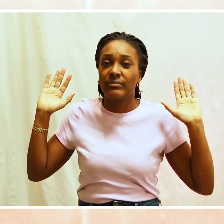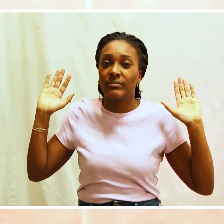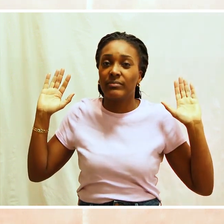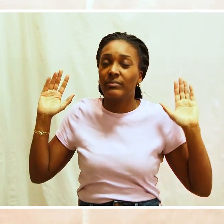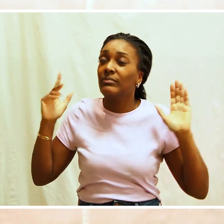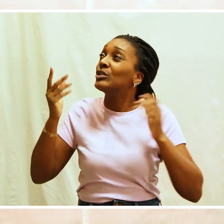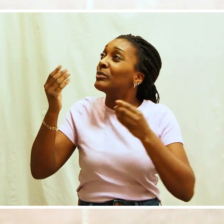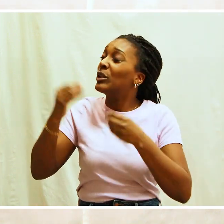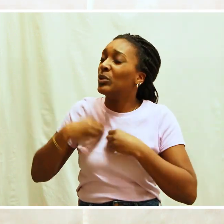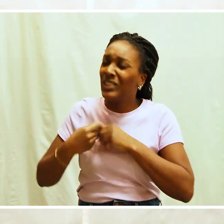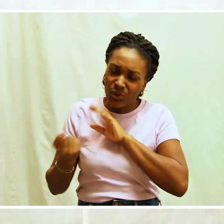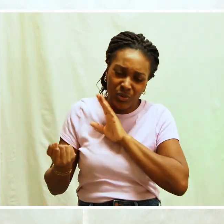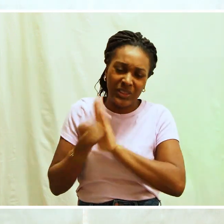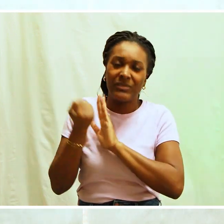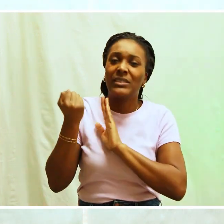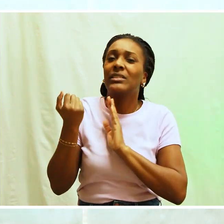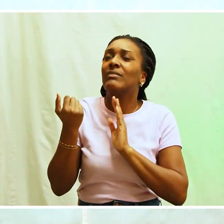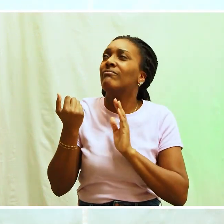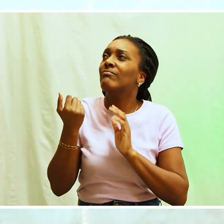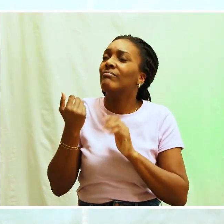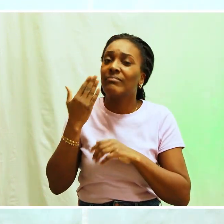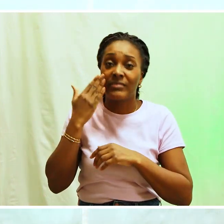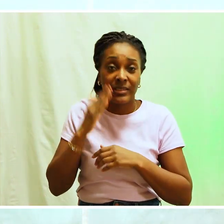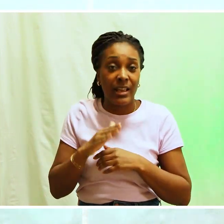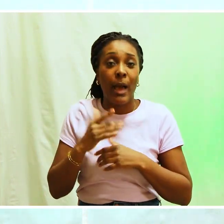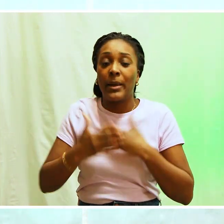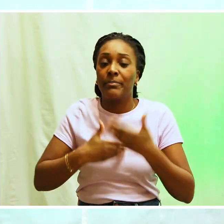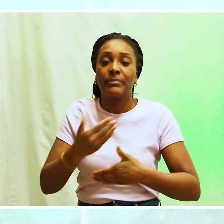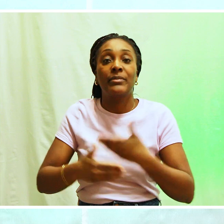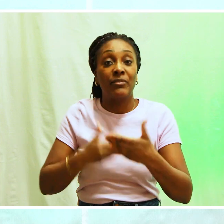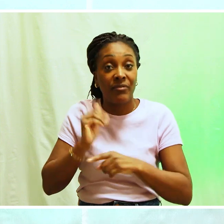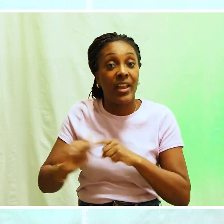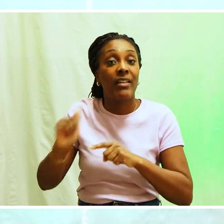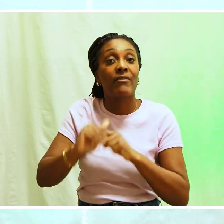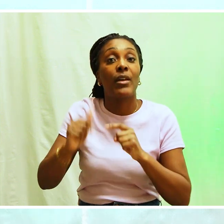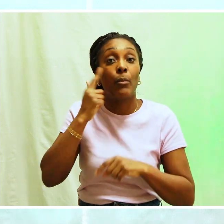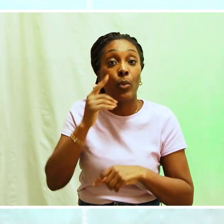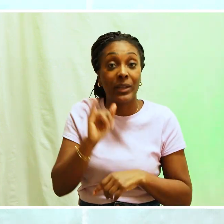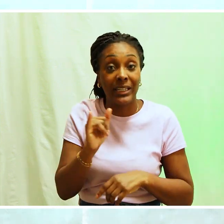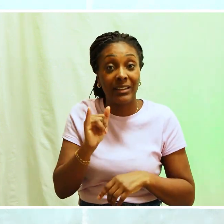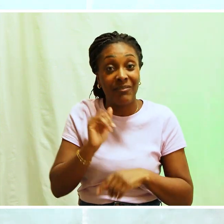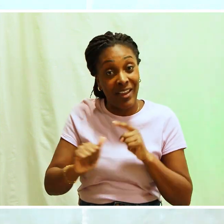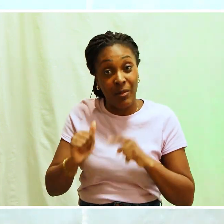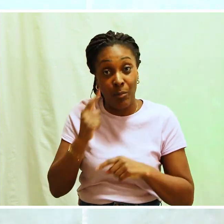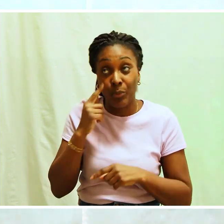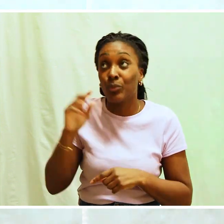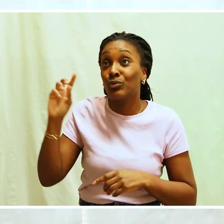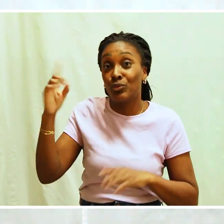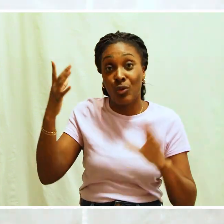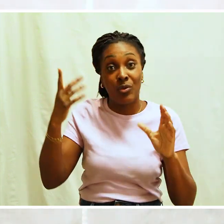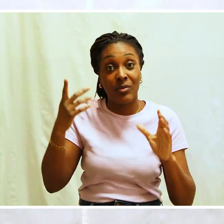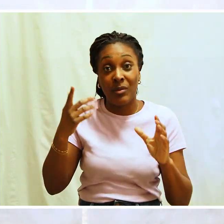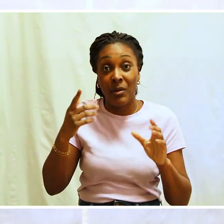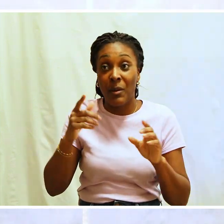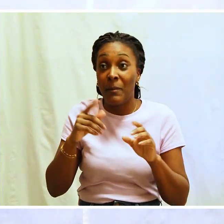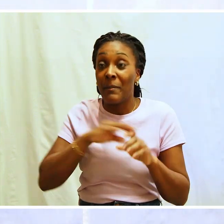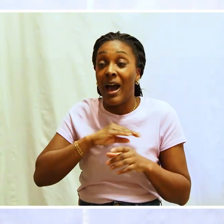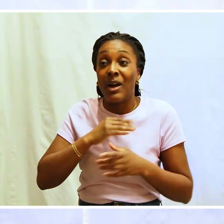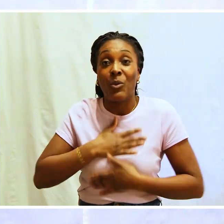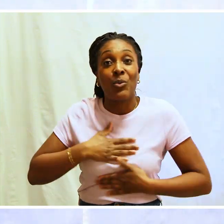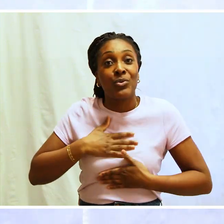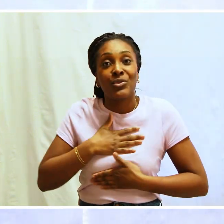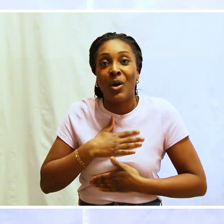maintenant que va découler tes œuvres. Et tout ce que tu vas faire, tu vas pas le faire pour faire, ou parce que tu dois le faire pour plaire à